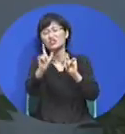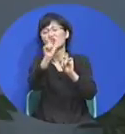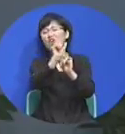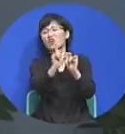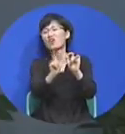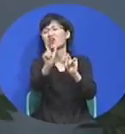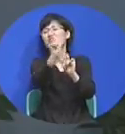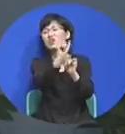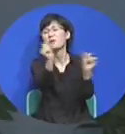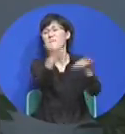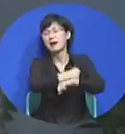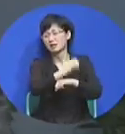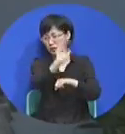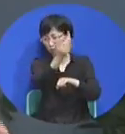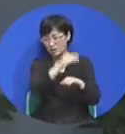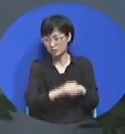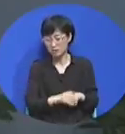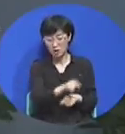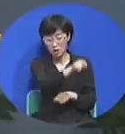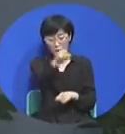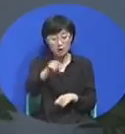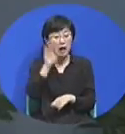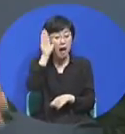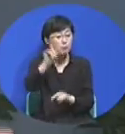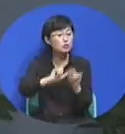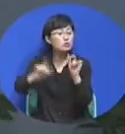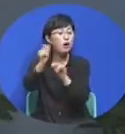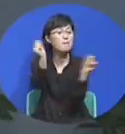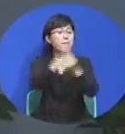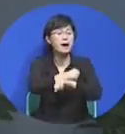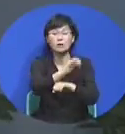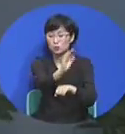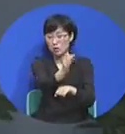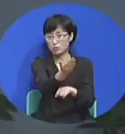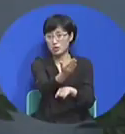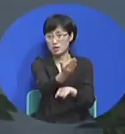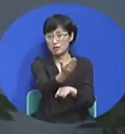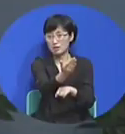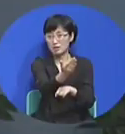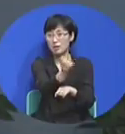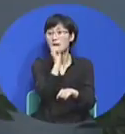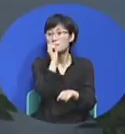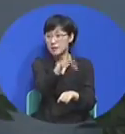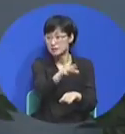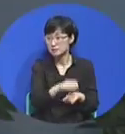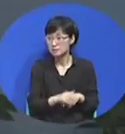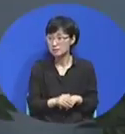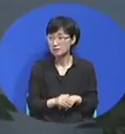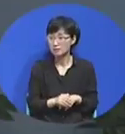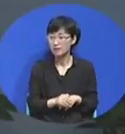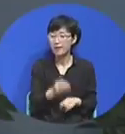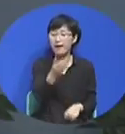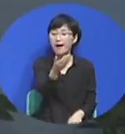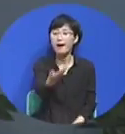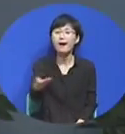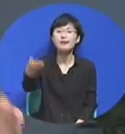greater destruction. 그렇잖아요. 앞으로 더 망하게 될 것이야. You will fall into a more greater destruction in the future.